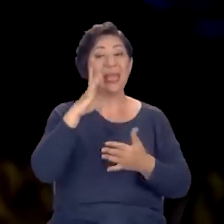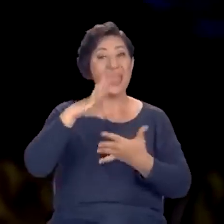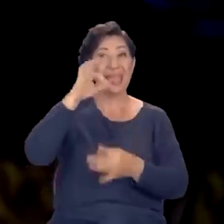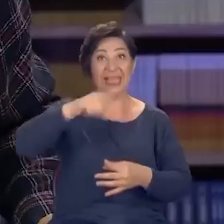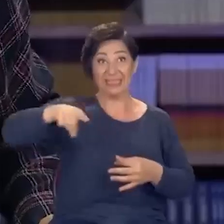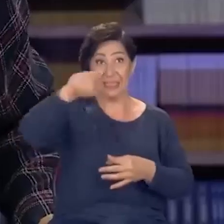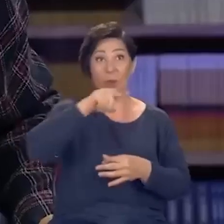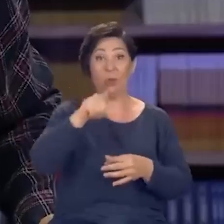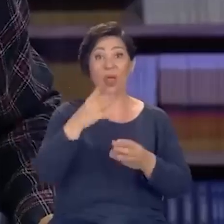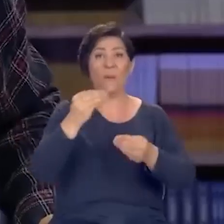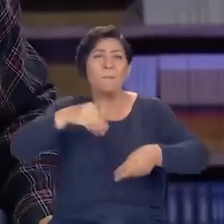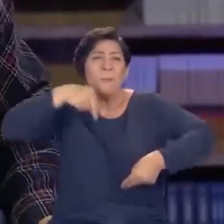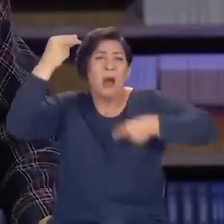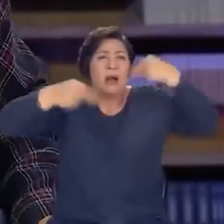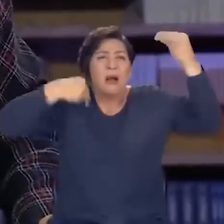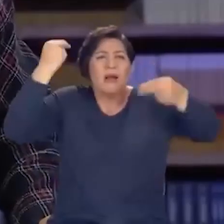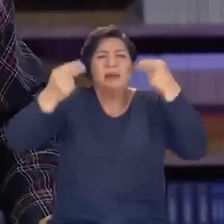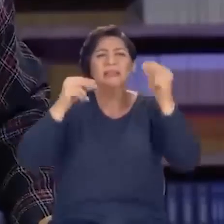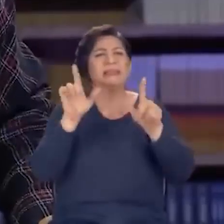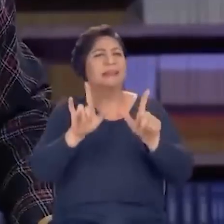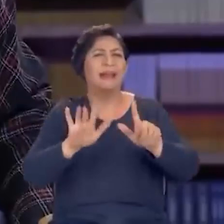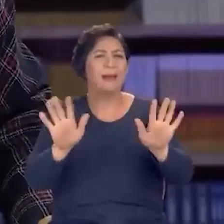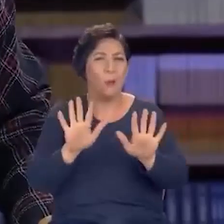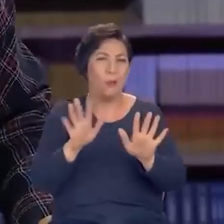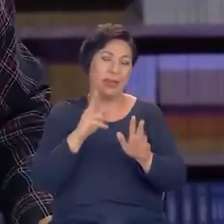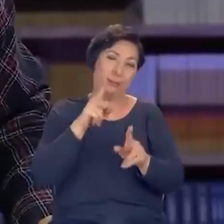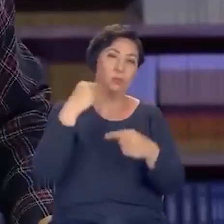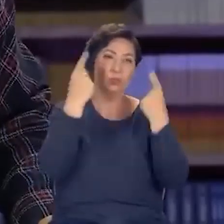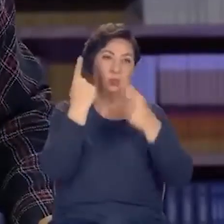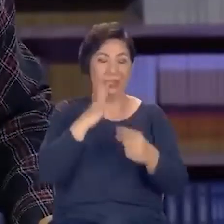insanları bu kadar makyaja boğmamak konusunda